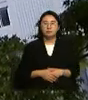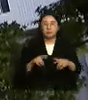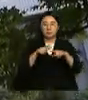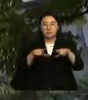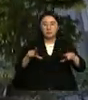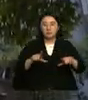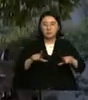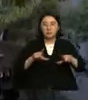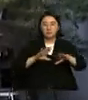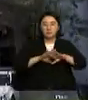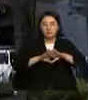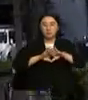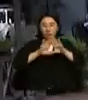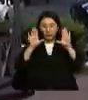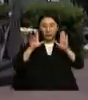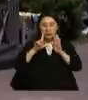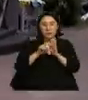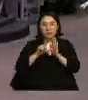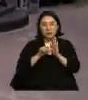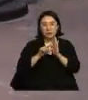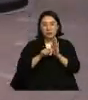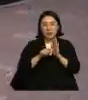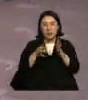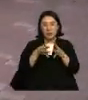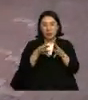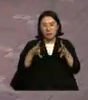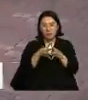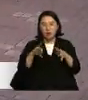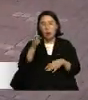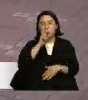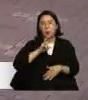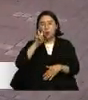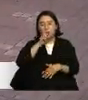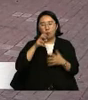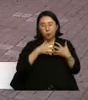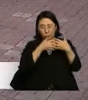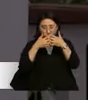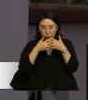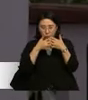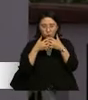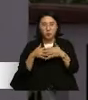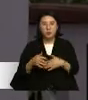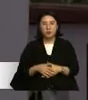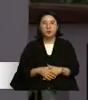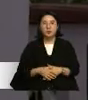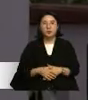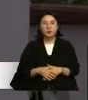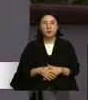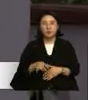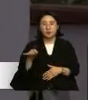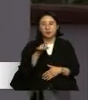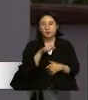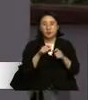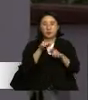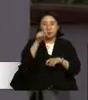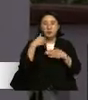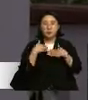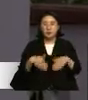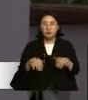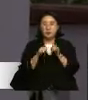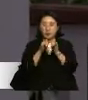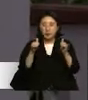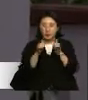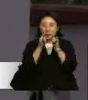평일 낮 시간 덕풍동에 있는 한 아파트 단지 안이 클래식 선율로 가득 찹니다. 바이러스와의 장기전에 지친